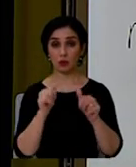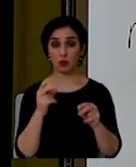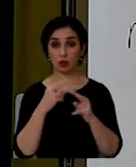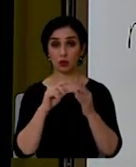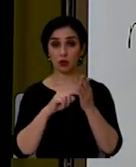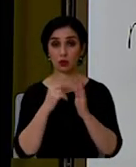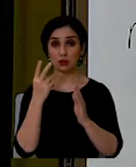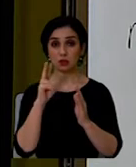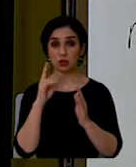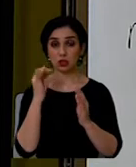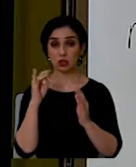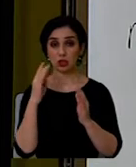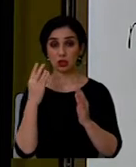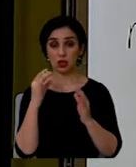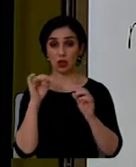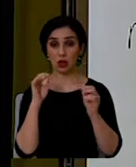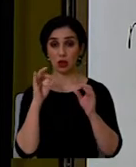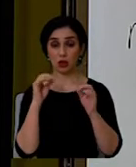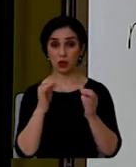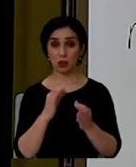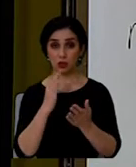на 22,4 образуется